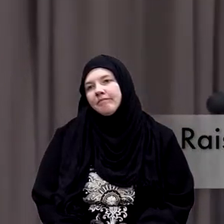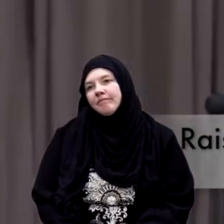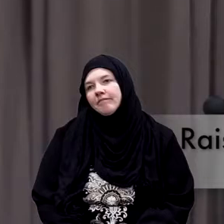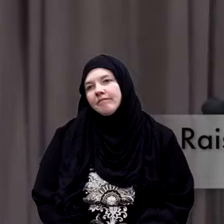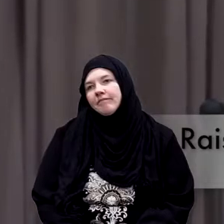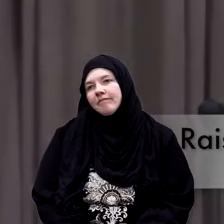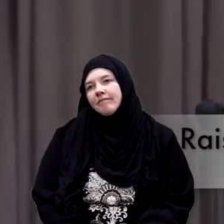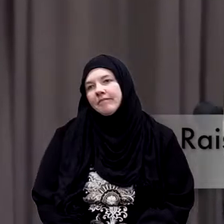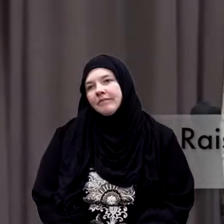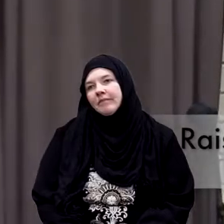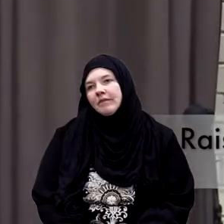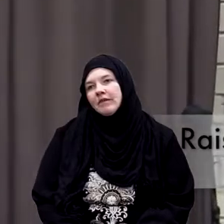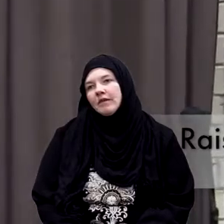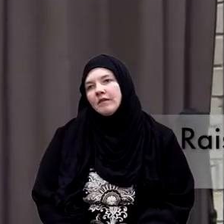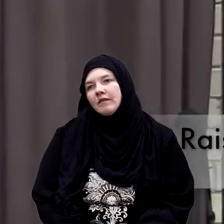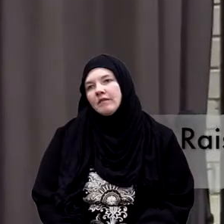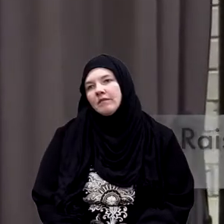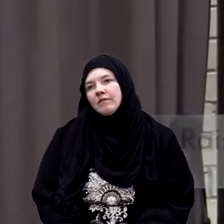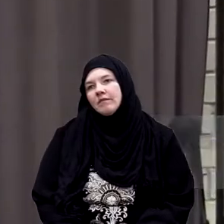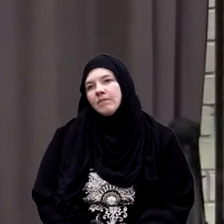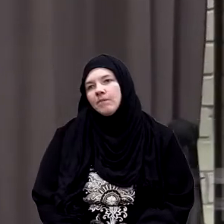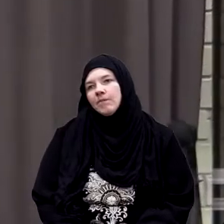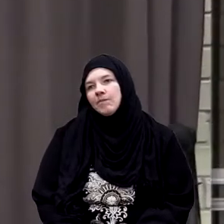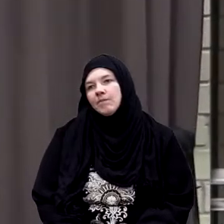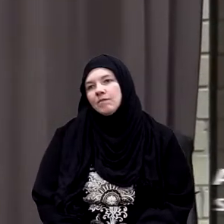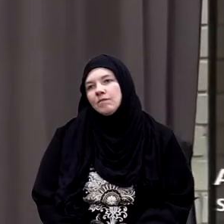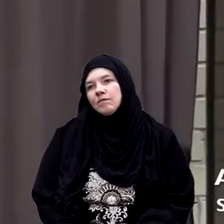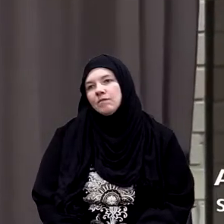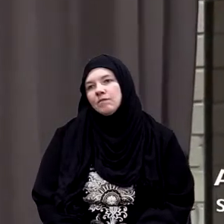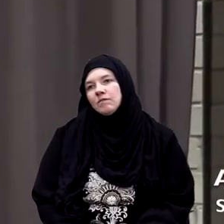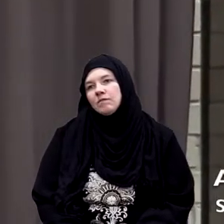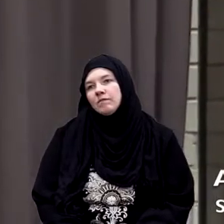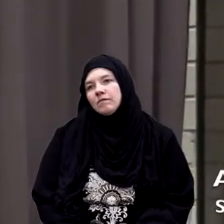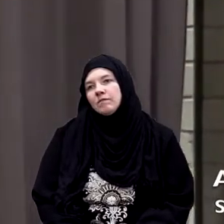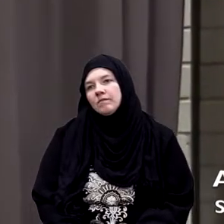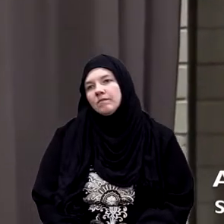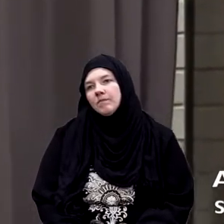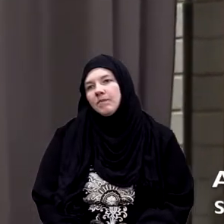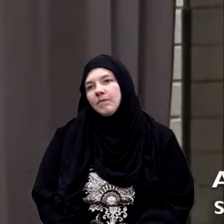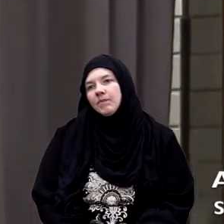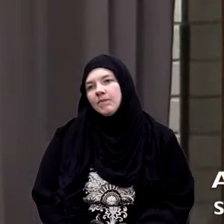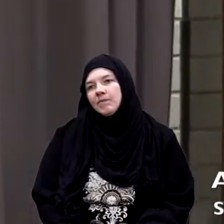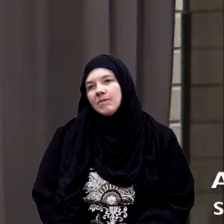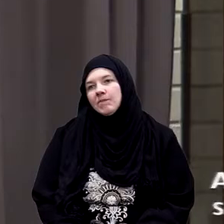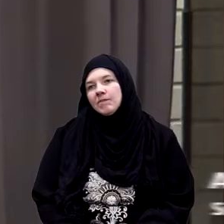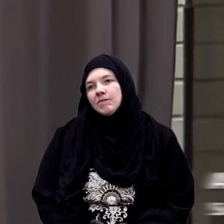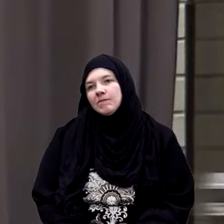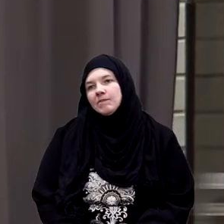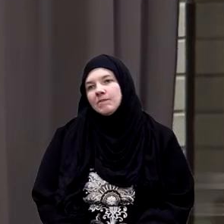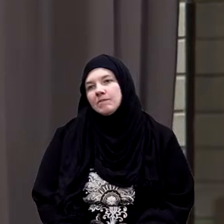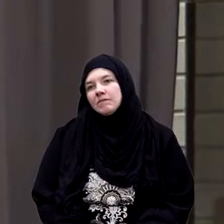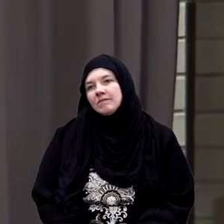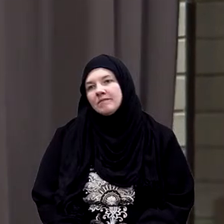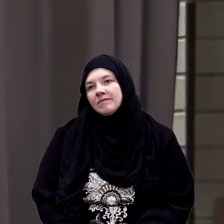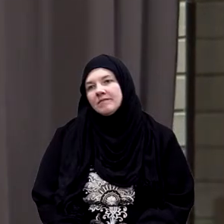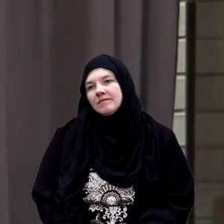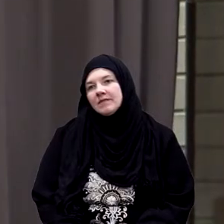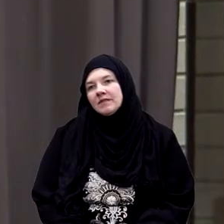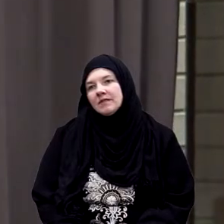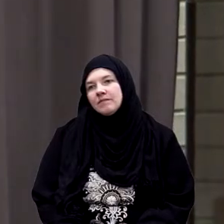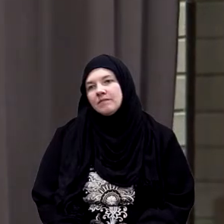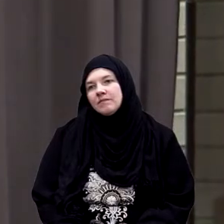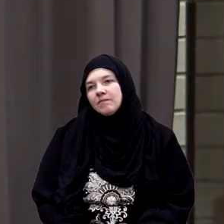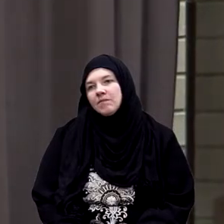رسالة النبي العدنان اللهم صل وسلم وبارك عليه وعلى آله وصحابته ومن